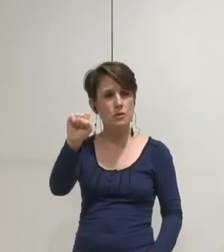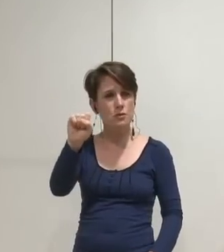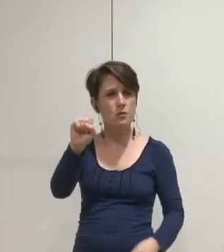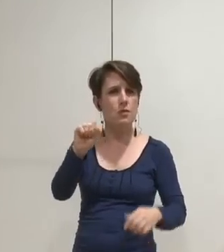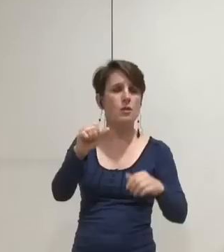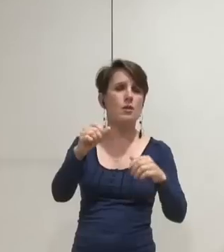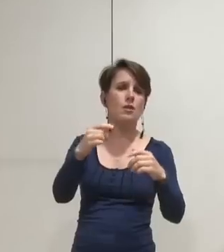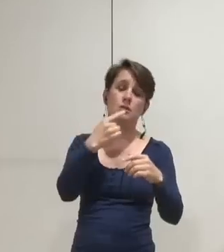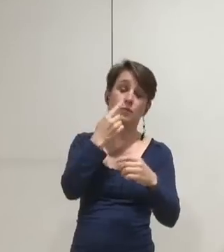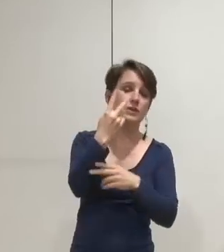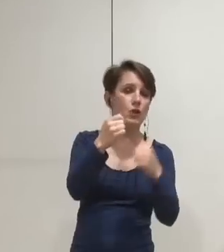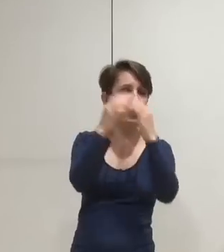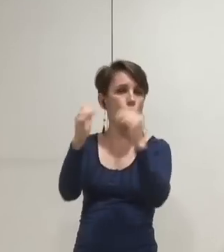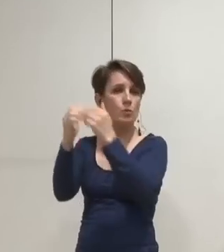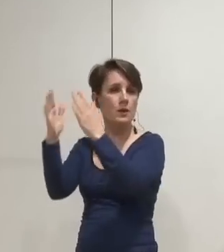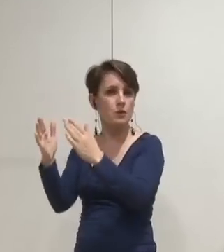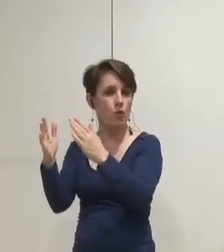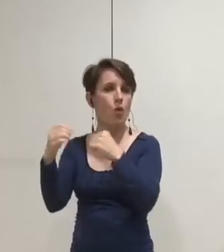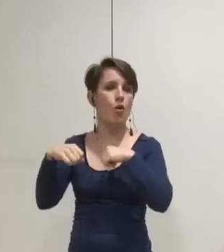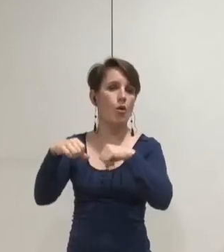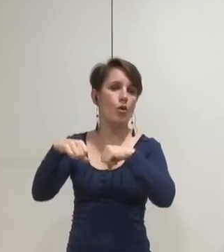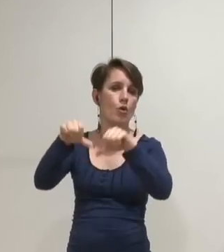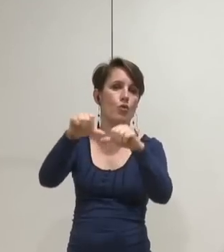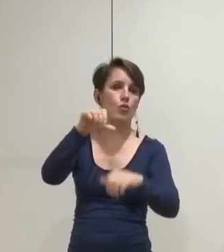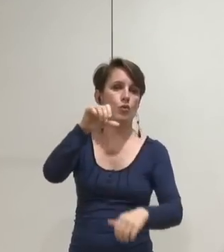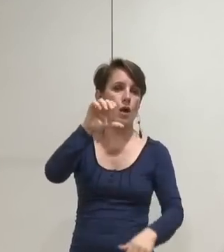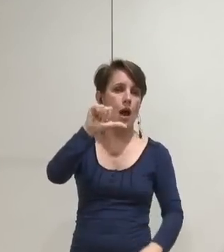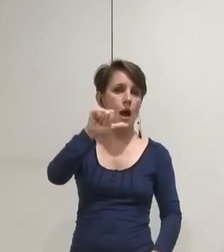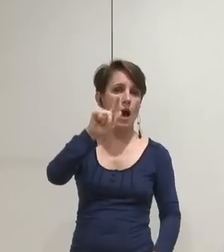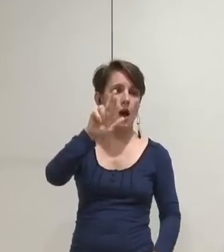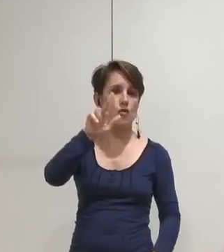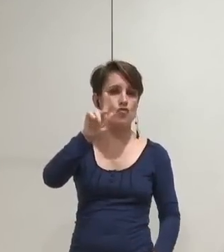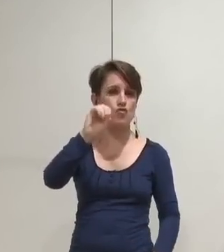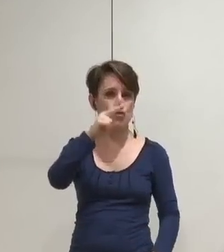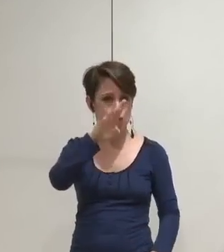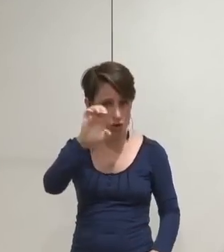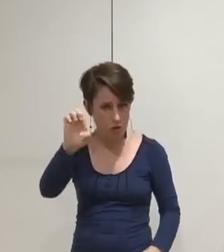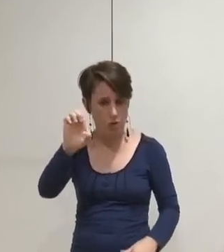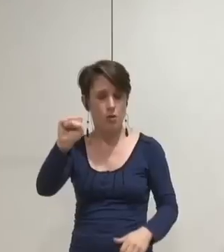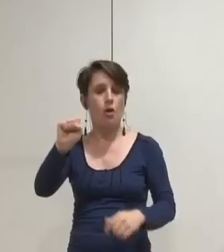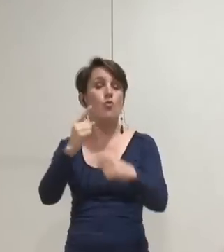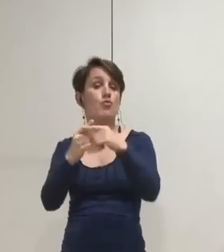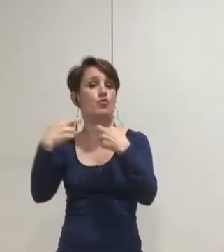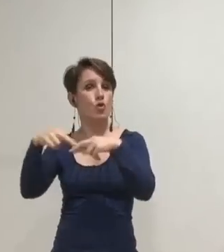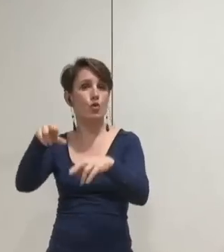André argouge et 72 avenue léanblom alors j'ai regardé les notices